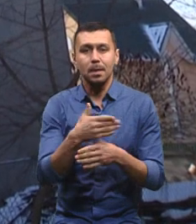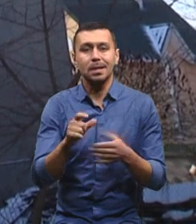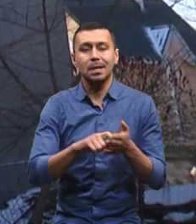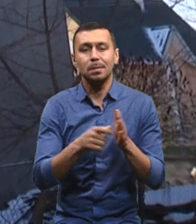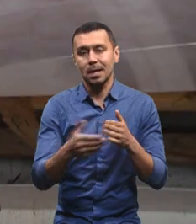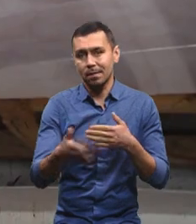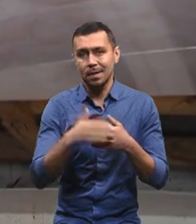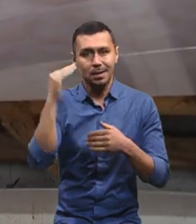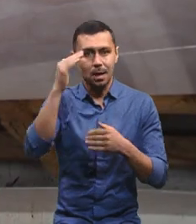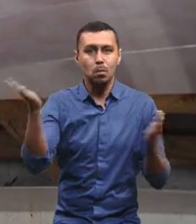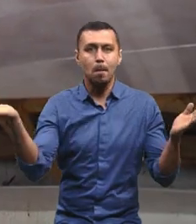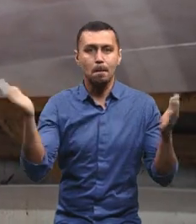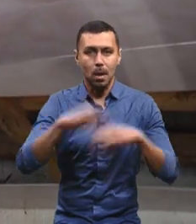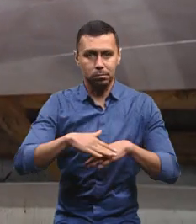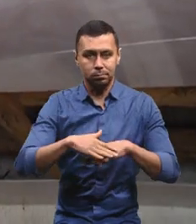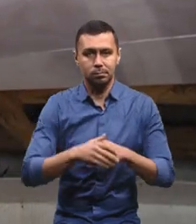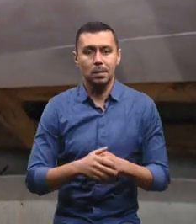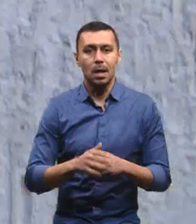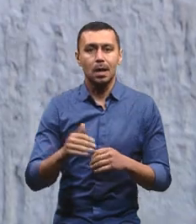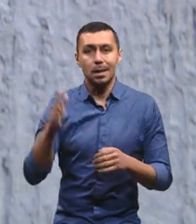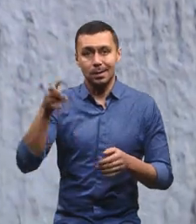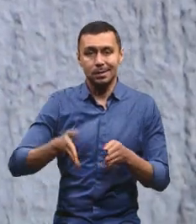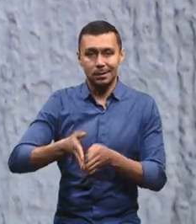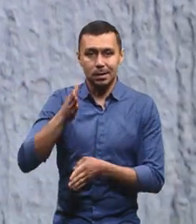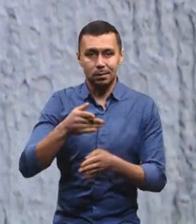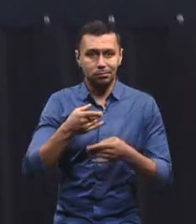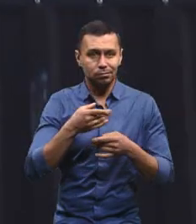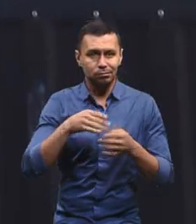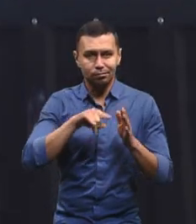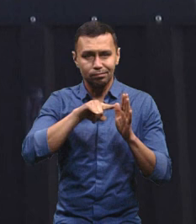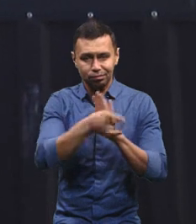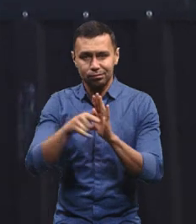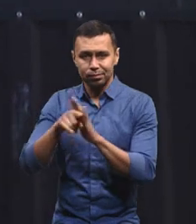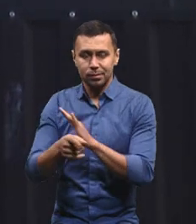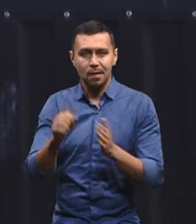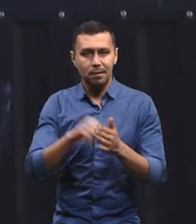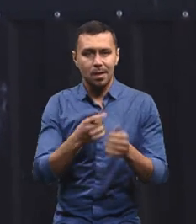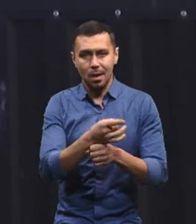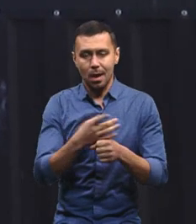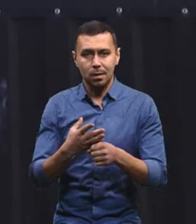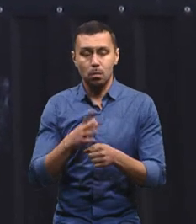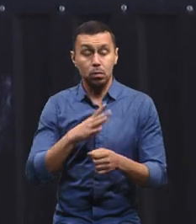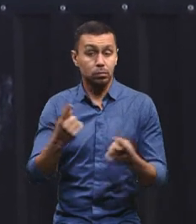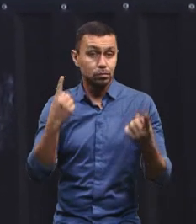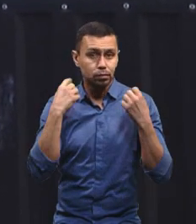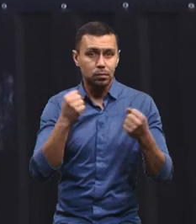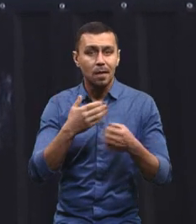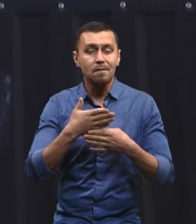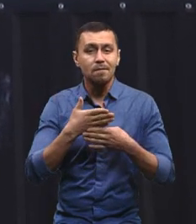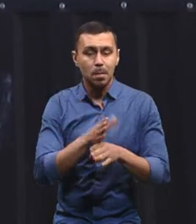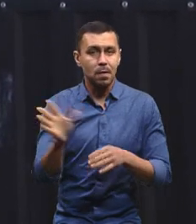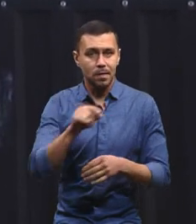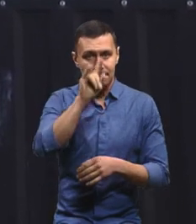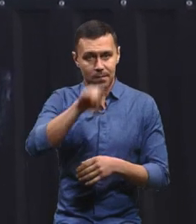дверях зі стелі попадав гіпсокартон на стінах дірки від Осколки ракети було дуже гучно і повибити всі вікна з тої сторони